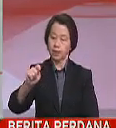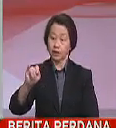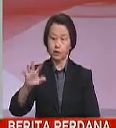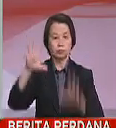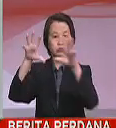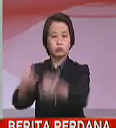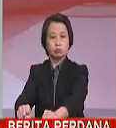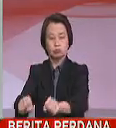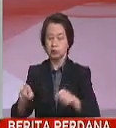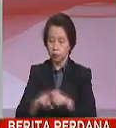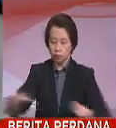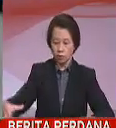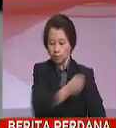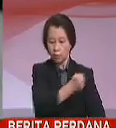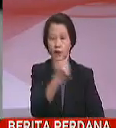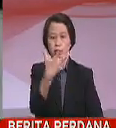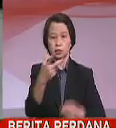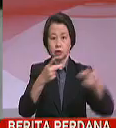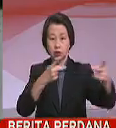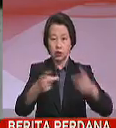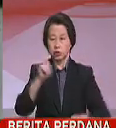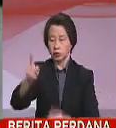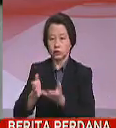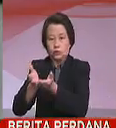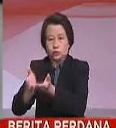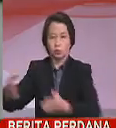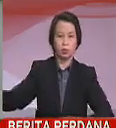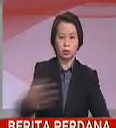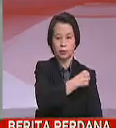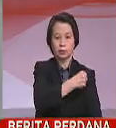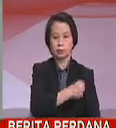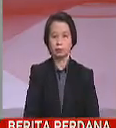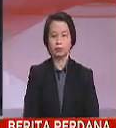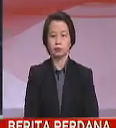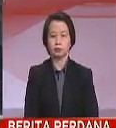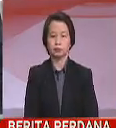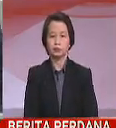cukup turut dirampas tiga kontrol darat dan sebuah boy band